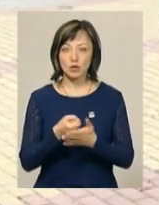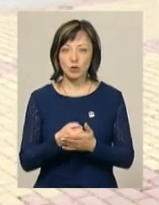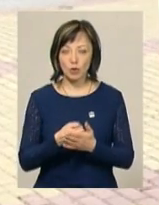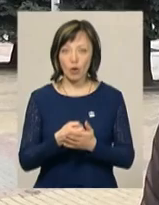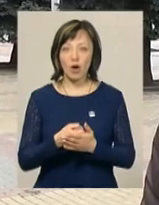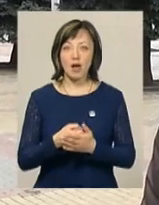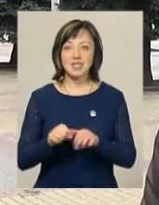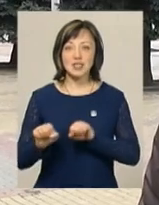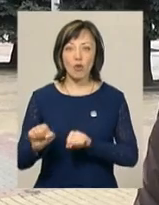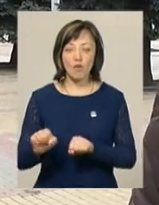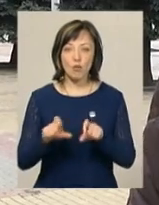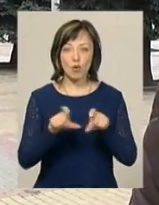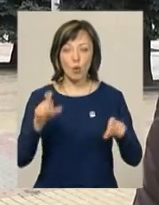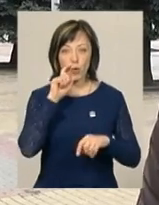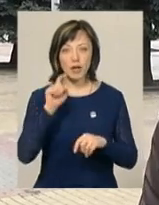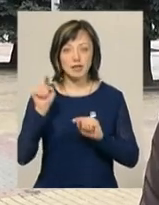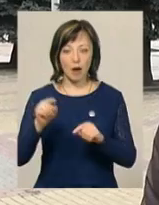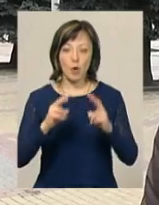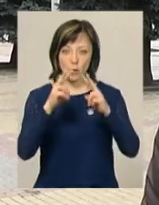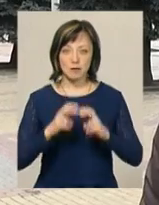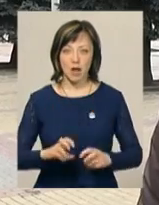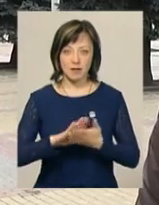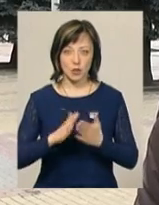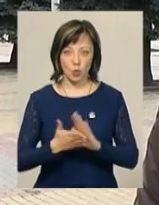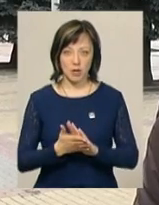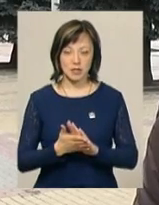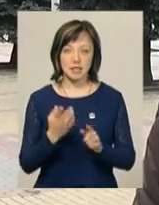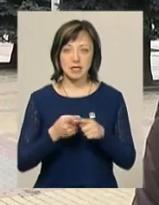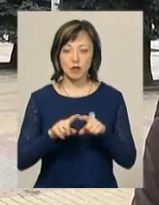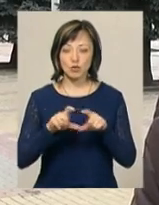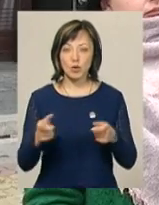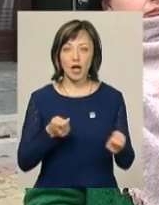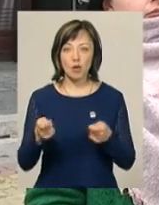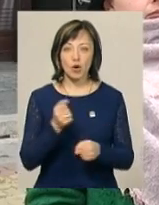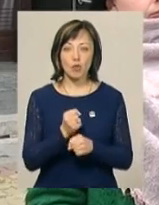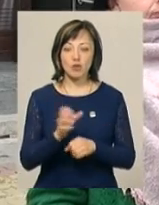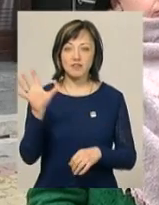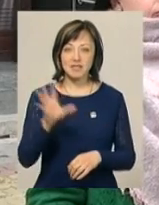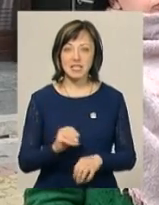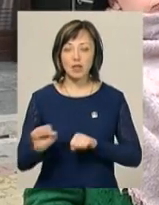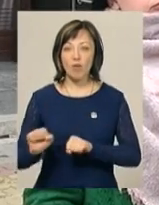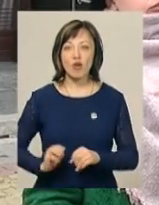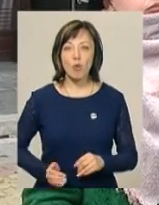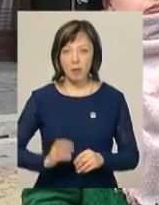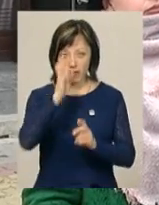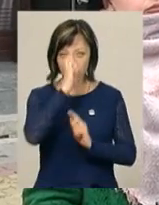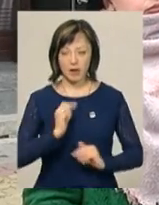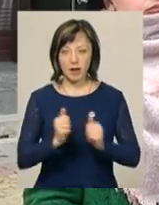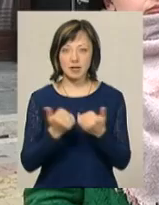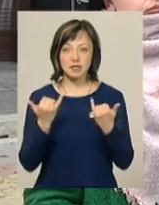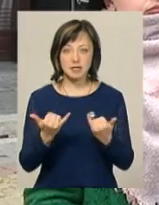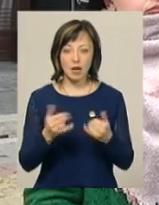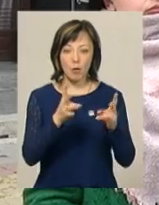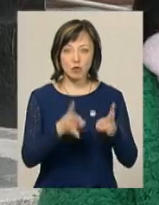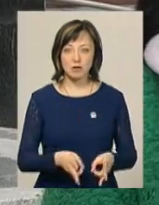-транспортного страхового бюро України, аби там розібрались у ситуації. Ця структура керує роботою усіх страхових компаній в країні. Наразі